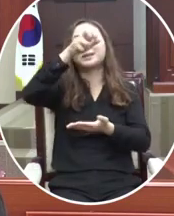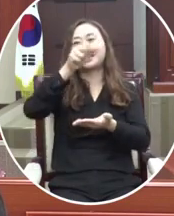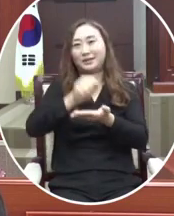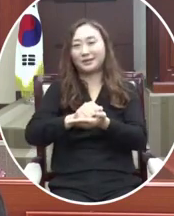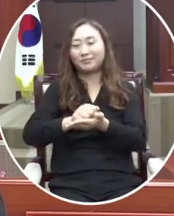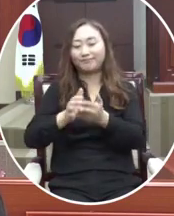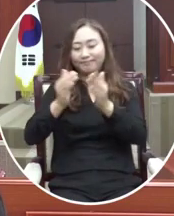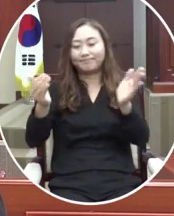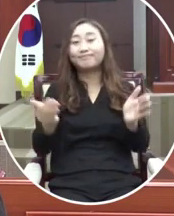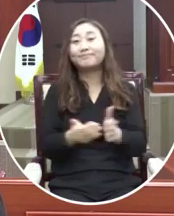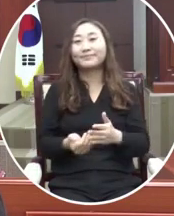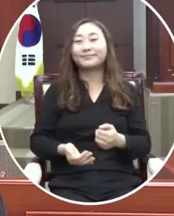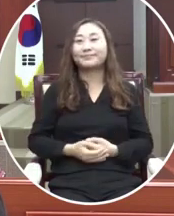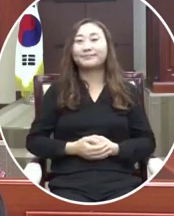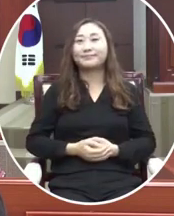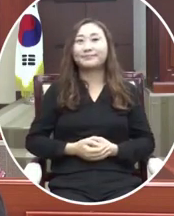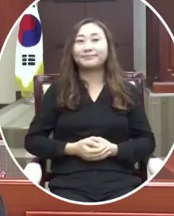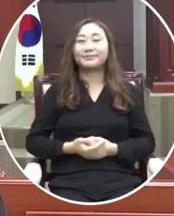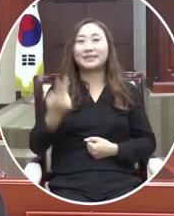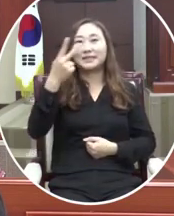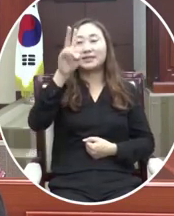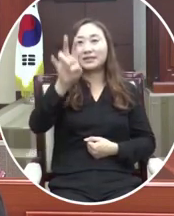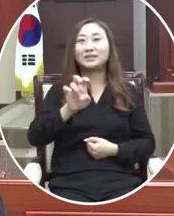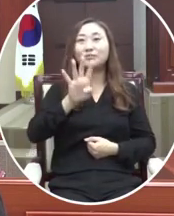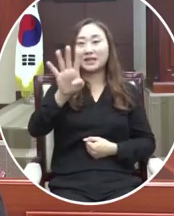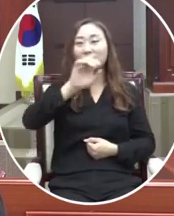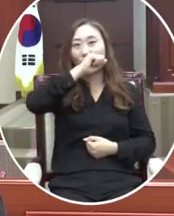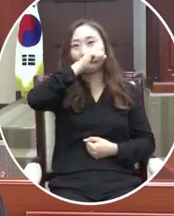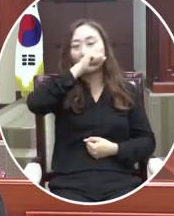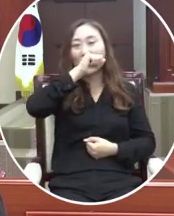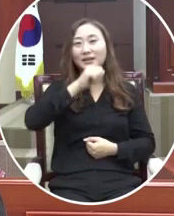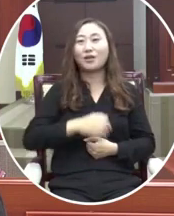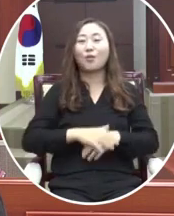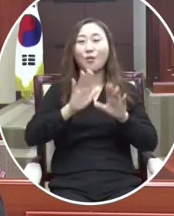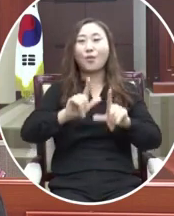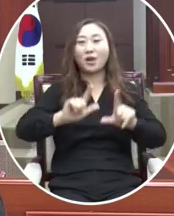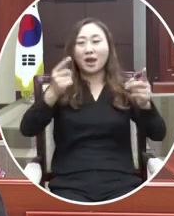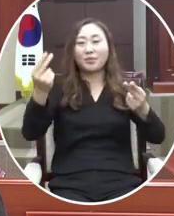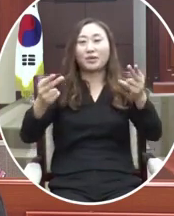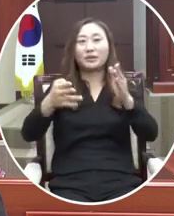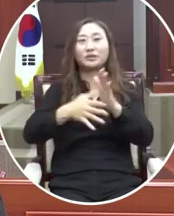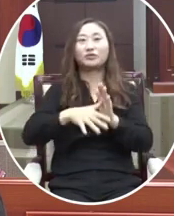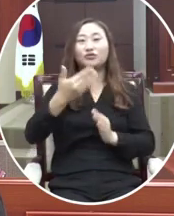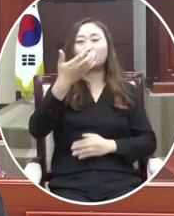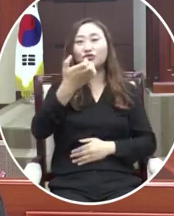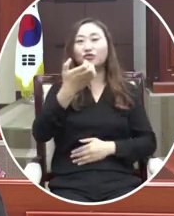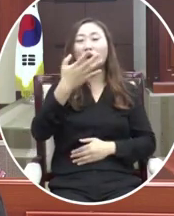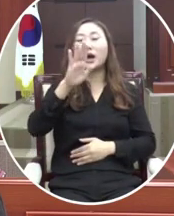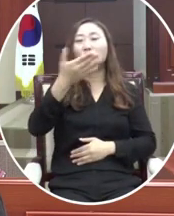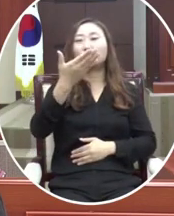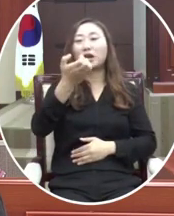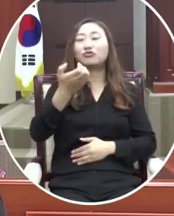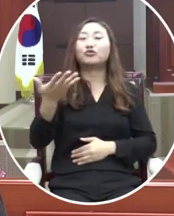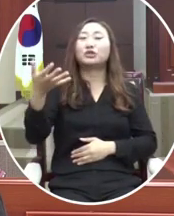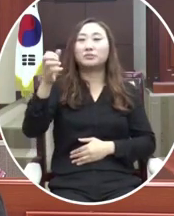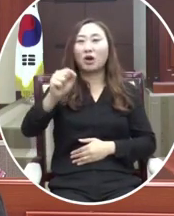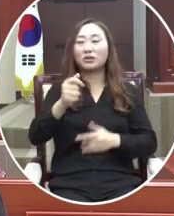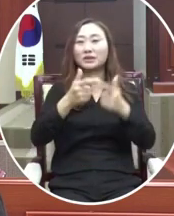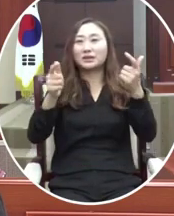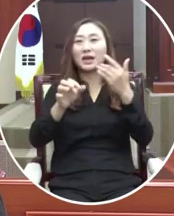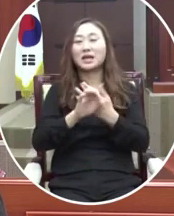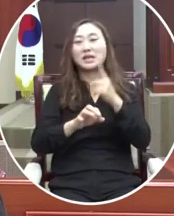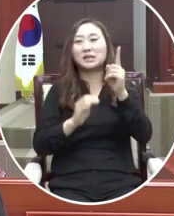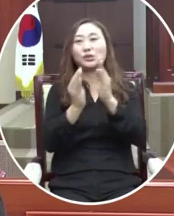예산안을 마련하였습니다 2024년도 노원구 예산안은 올해 대비 990억원 증가한 1조